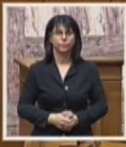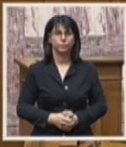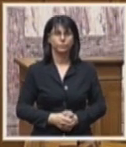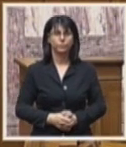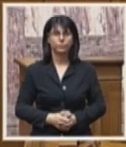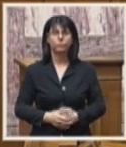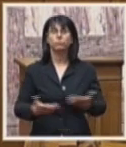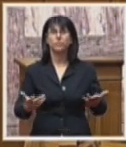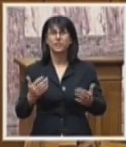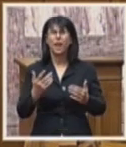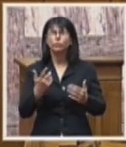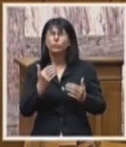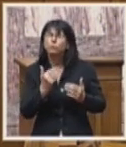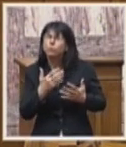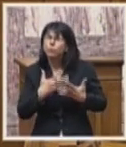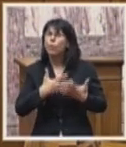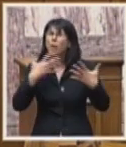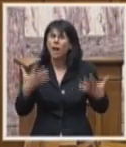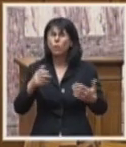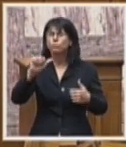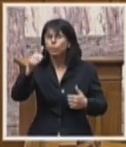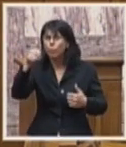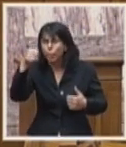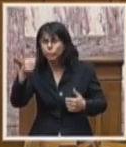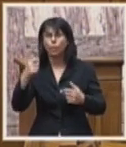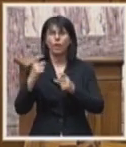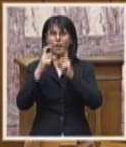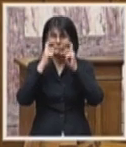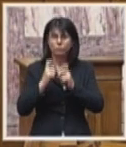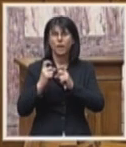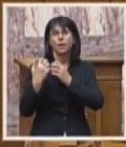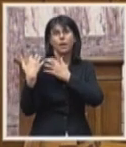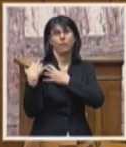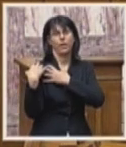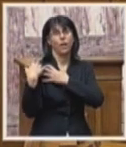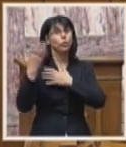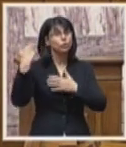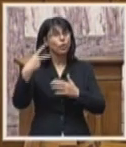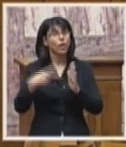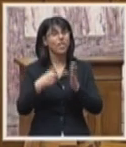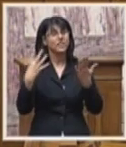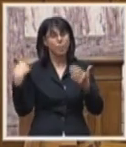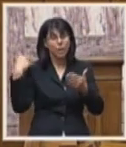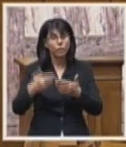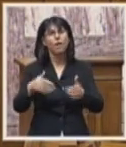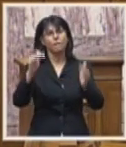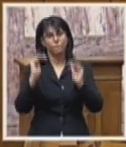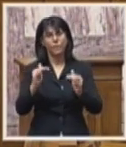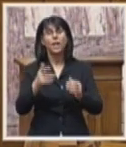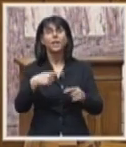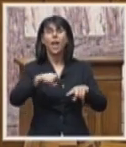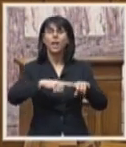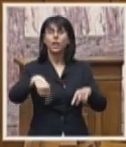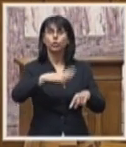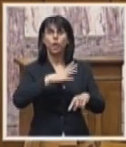Είναι το ύψιστο χρέος μας και η δέσμευσή μας από το 2009. Και αυτή είναι η εντολή του ελληνικού